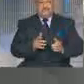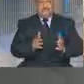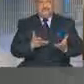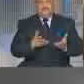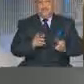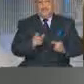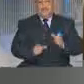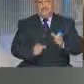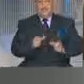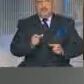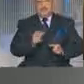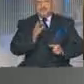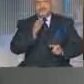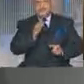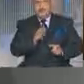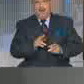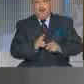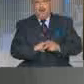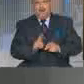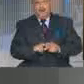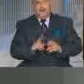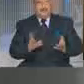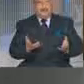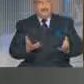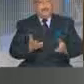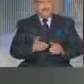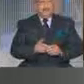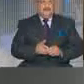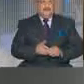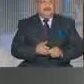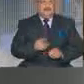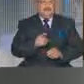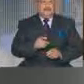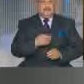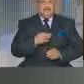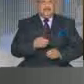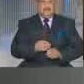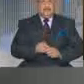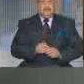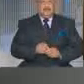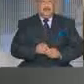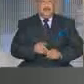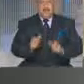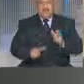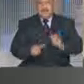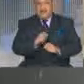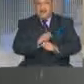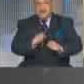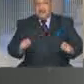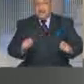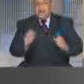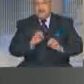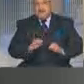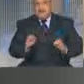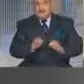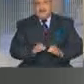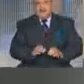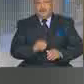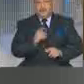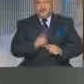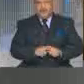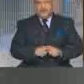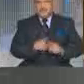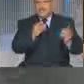بكلنا. المياه طالعة من اللوطة وهاجمة على الديار، المياه دايرة من، والمياه دايرة محيطة بالمنازل، يعني